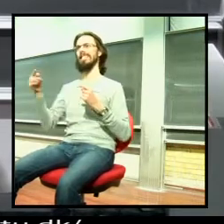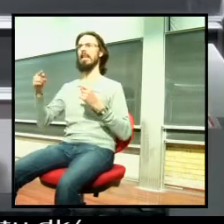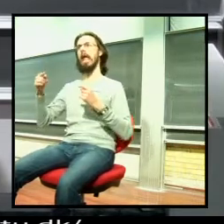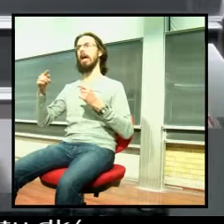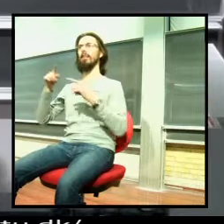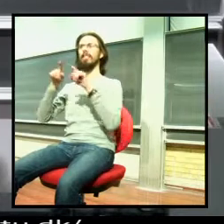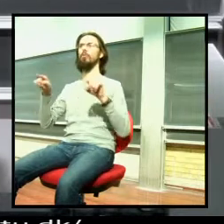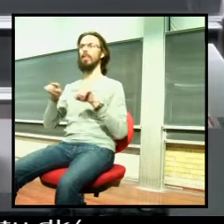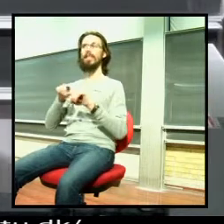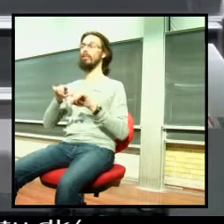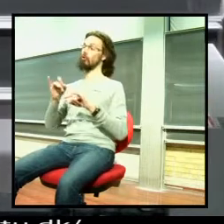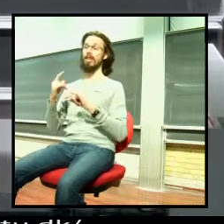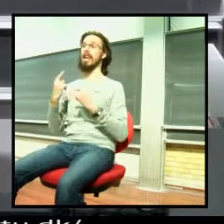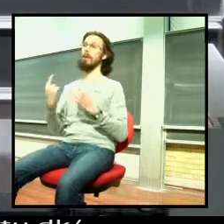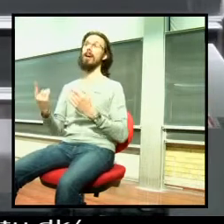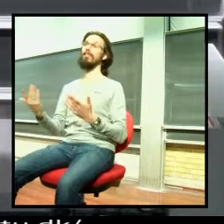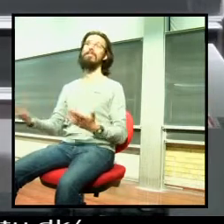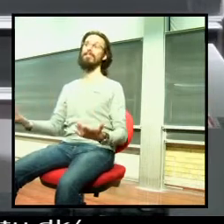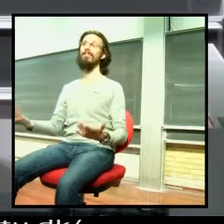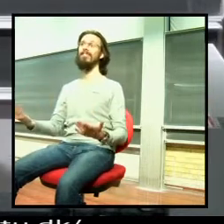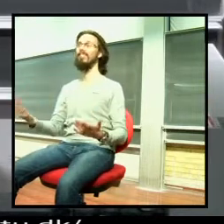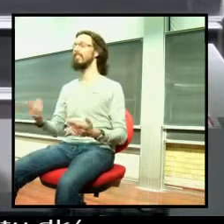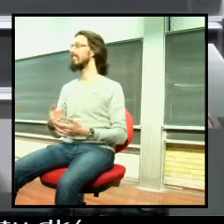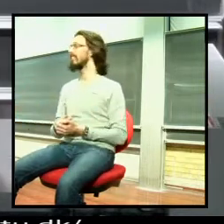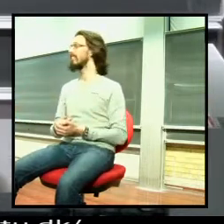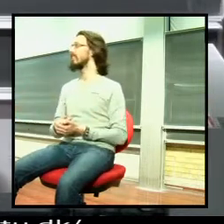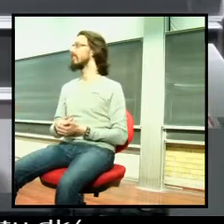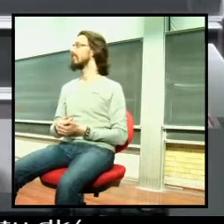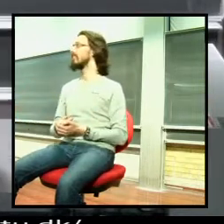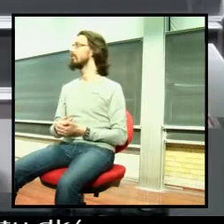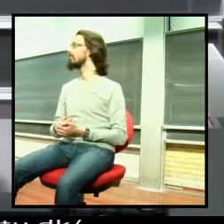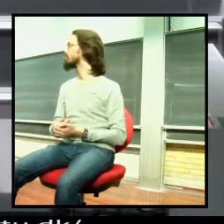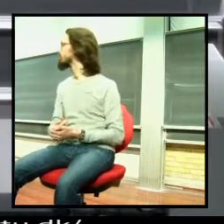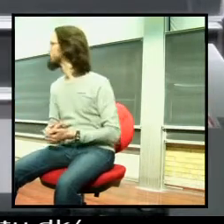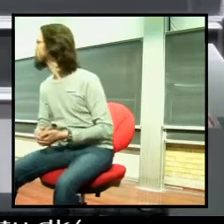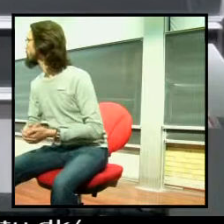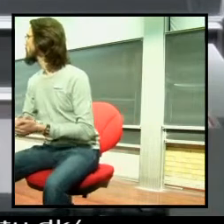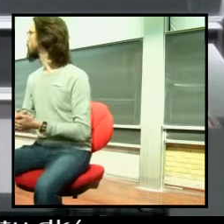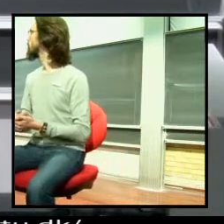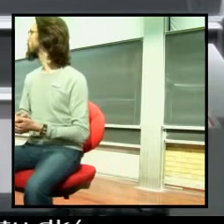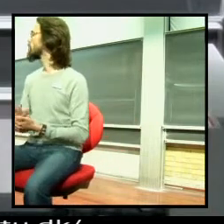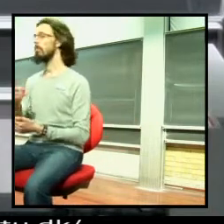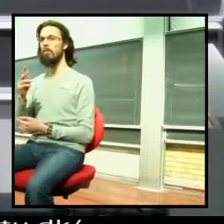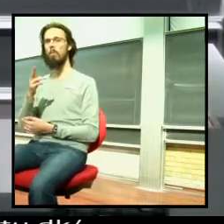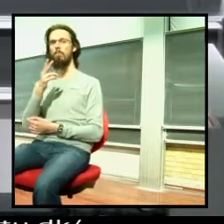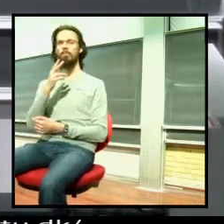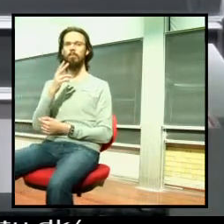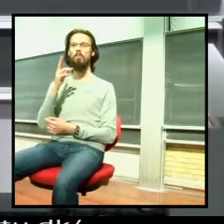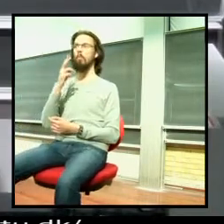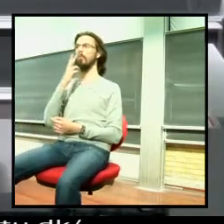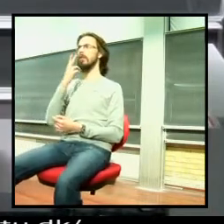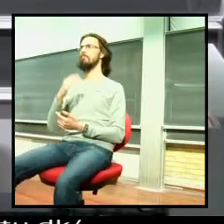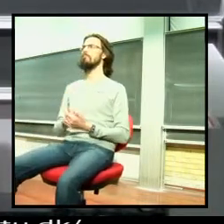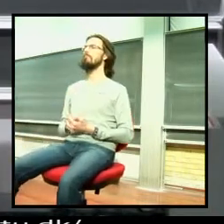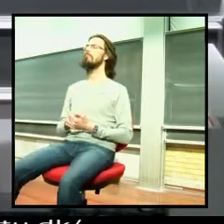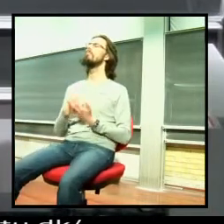Og om ikke andet, det er da i hvert fald noget, der kan få os op og ringe, ikke? Så lad os nu se en gang. Det, som vi skal